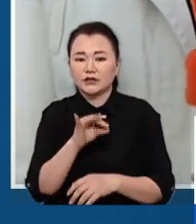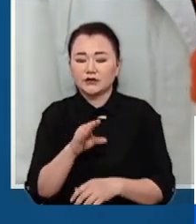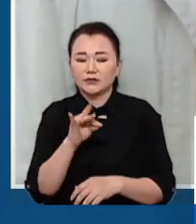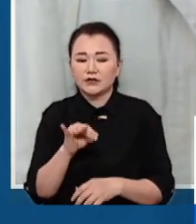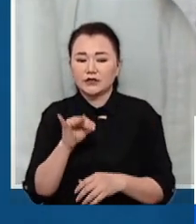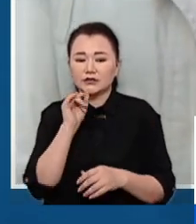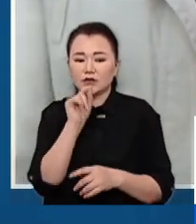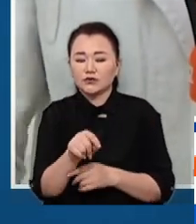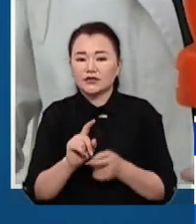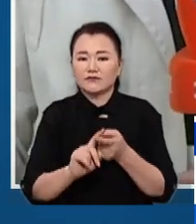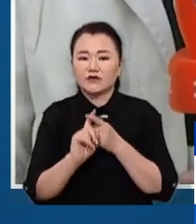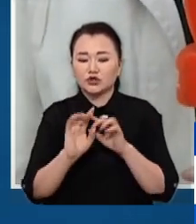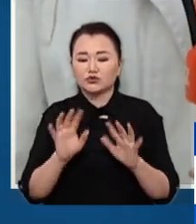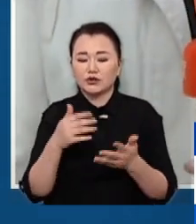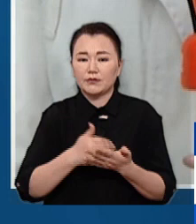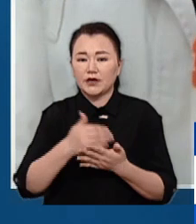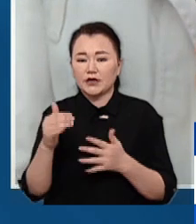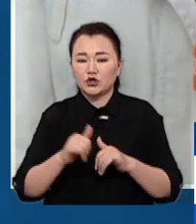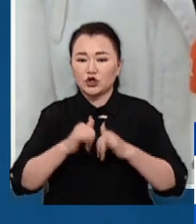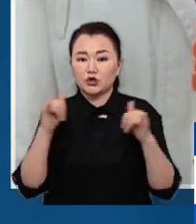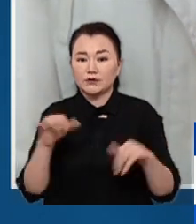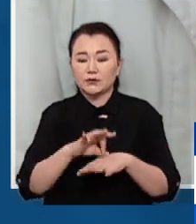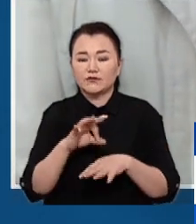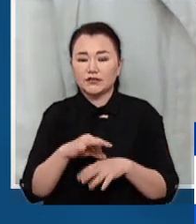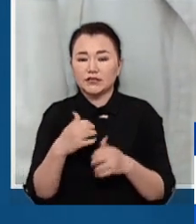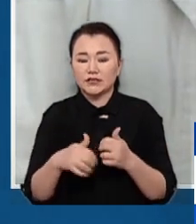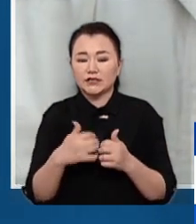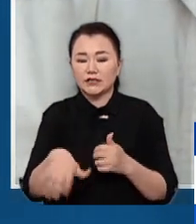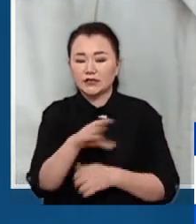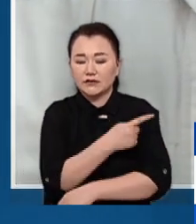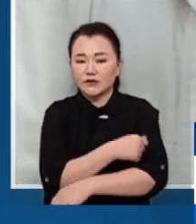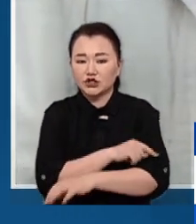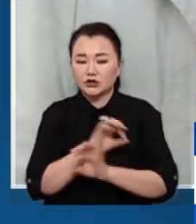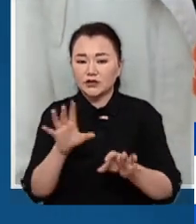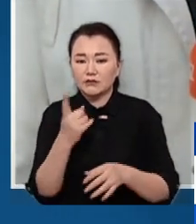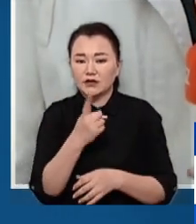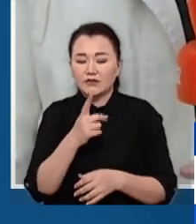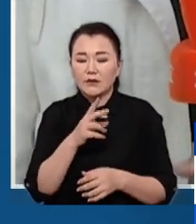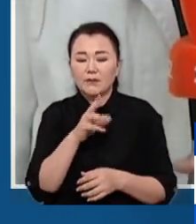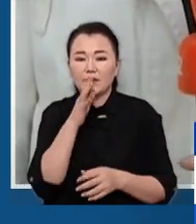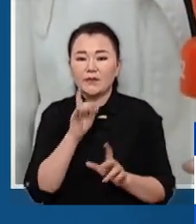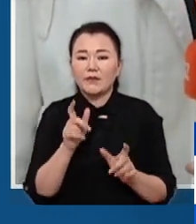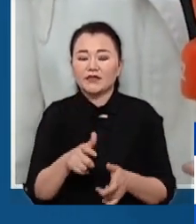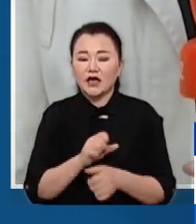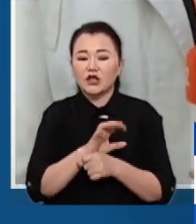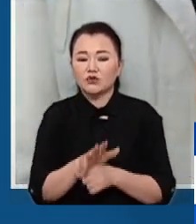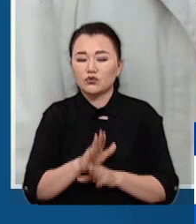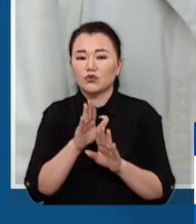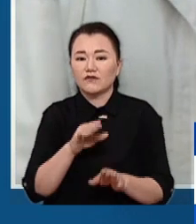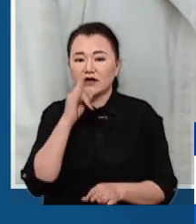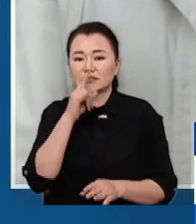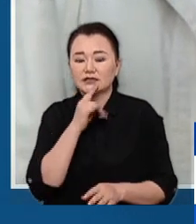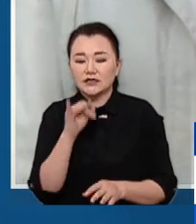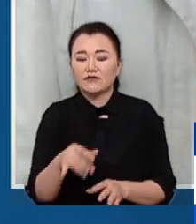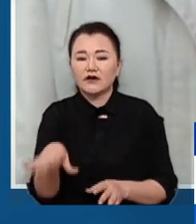заносе инфекции случается подъем заболеваемости среди них. Врачи говорят, что с началом пандемии коронавируса не только в